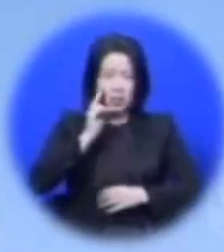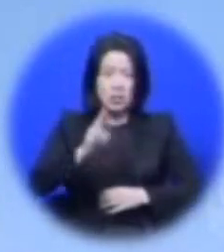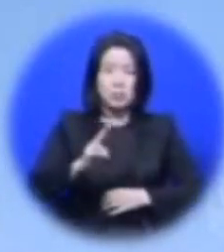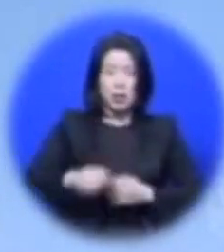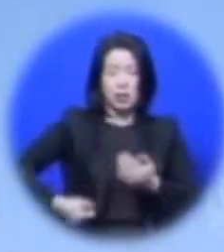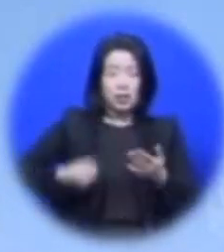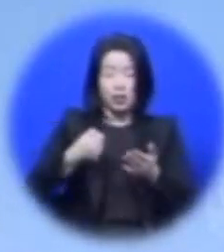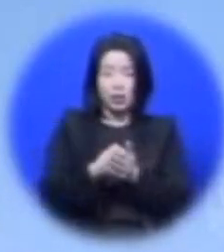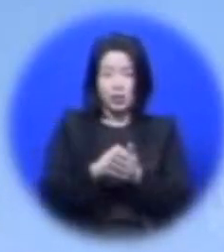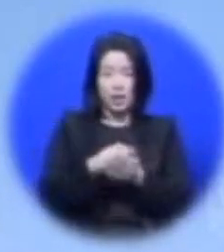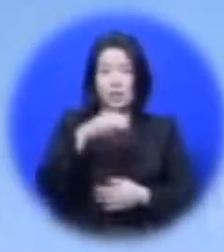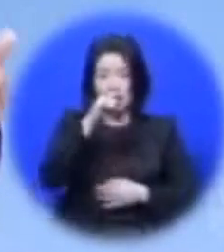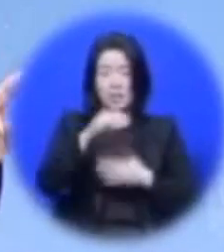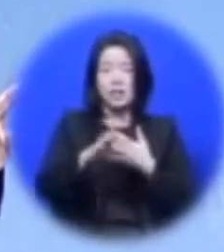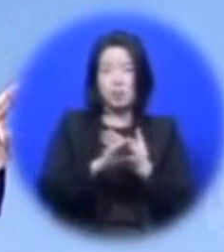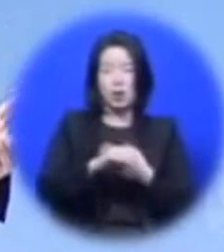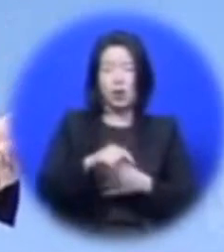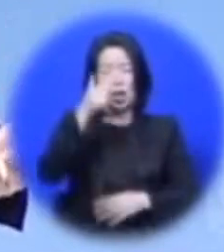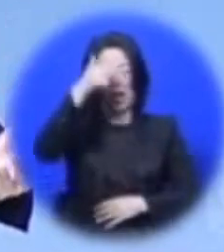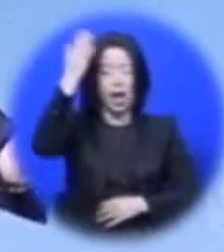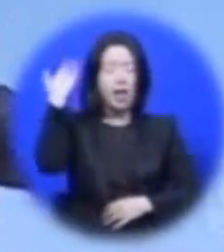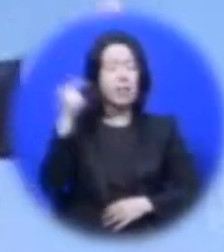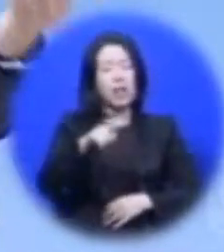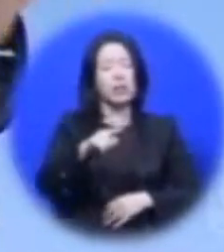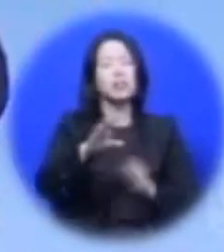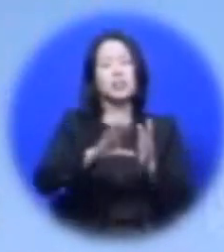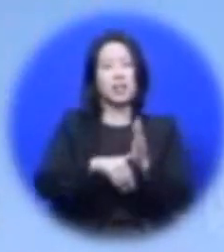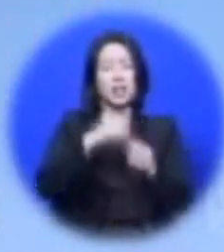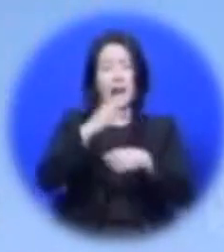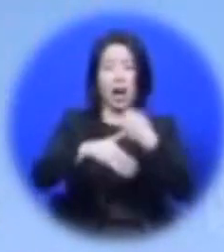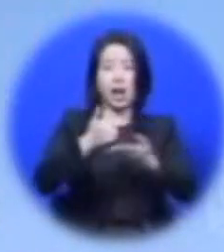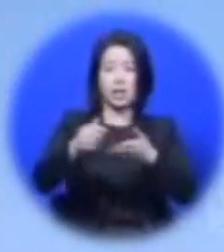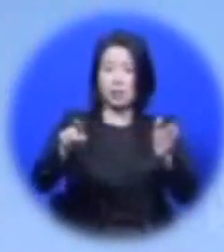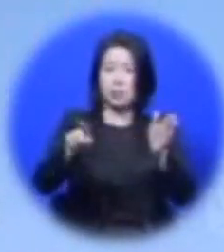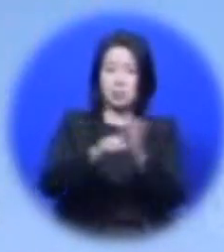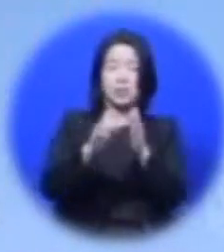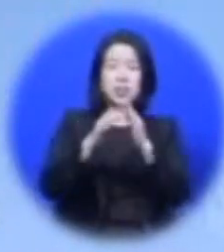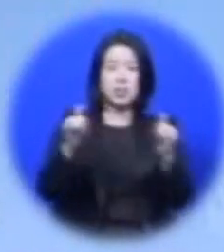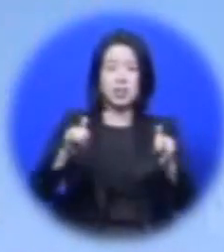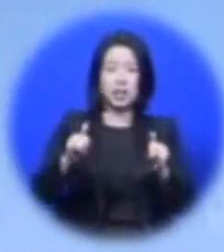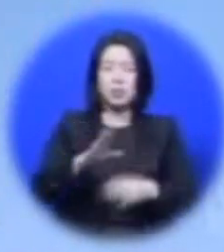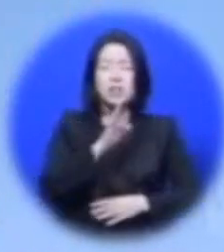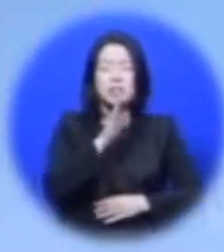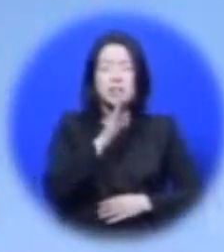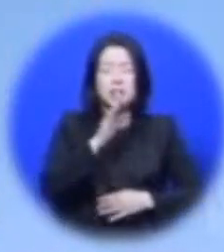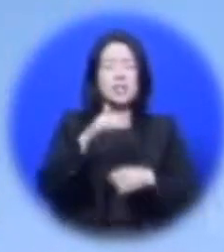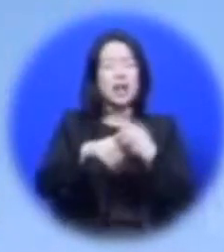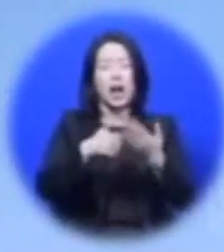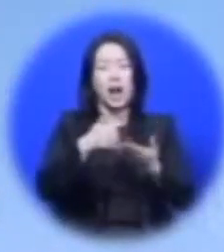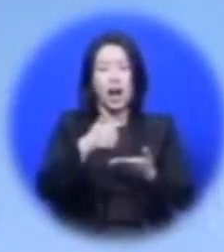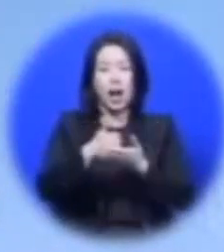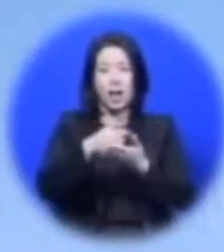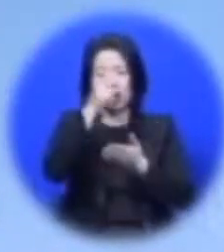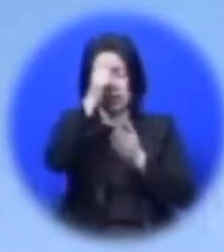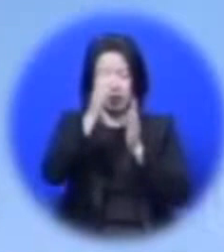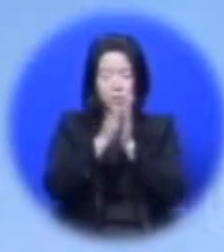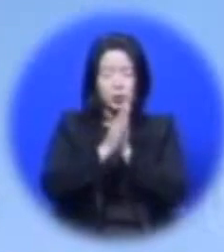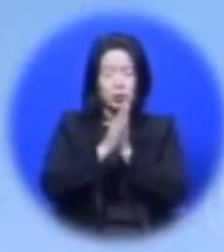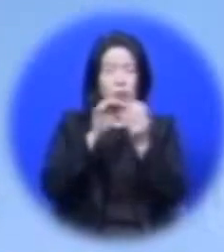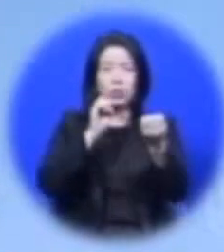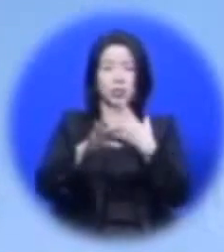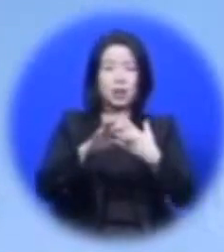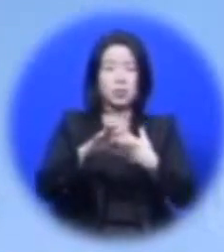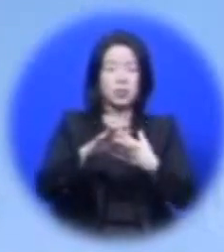결단을 했는가 하면 그때 당시에 하나님을 믿는다는 사람들이 진짜 하나님의 기도 응답을 안